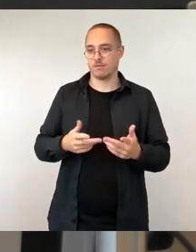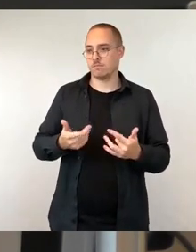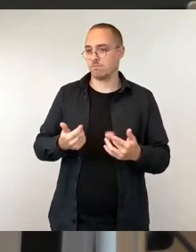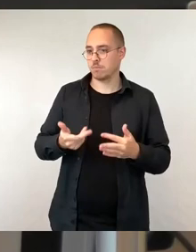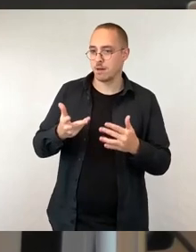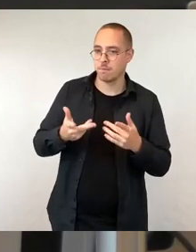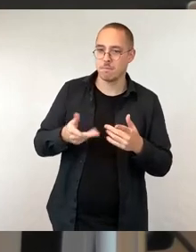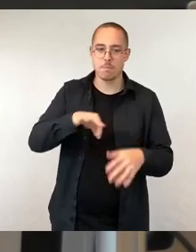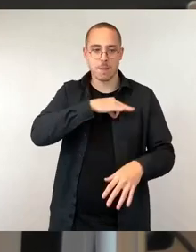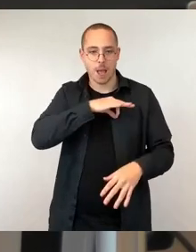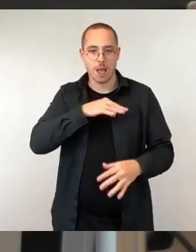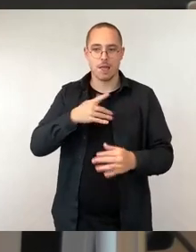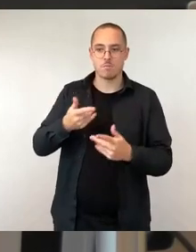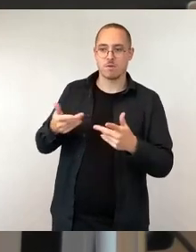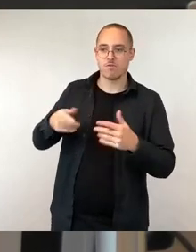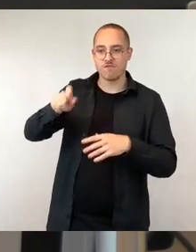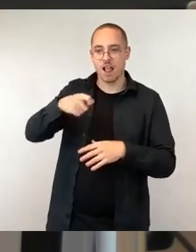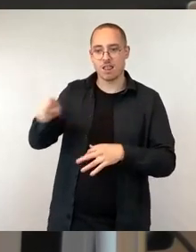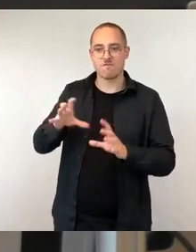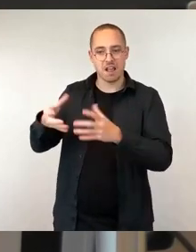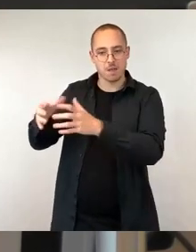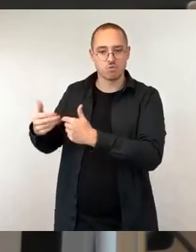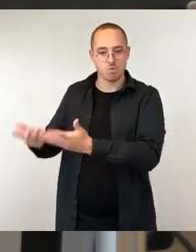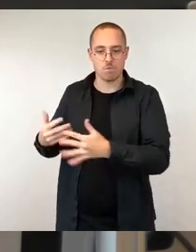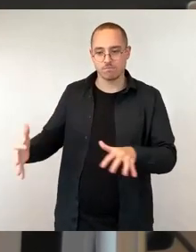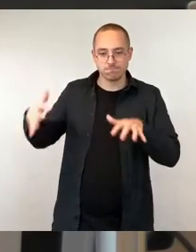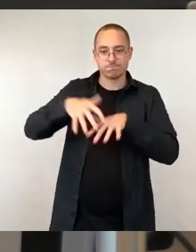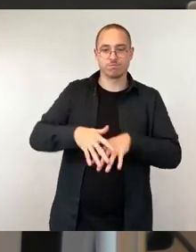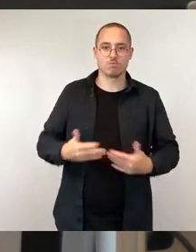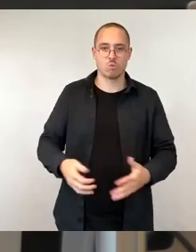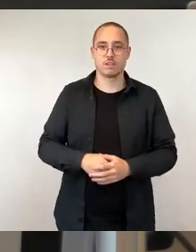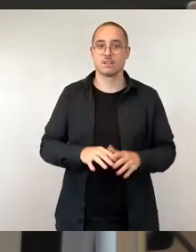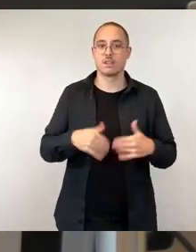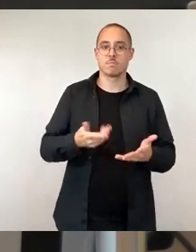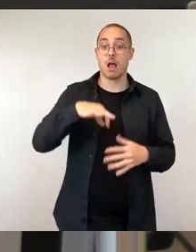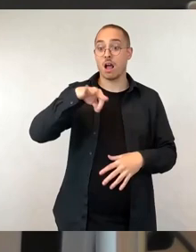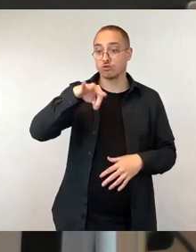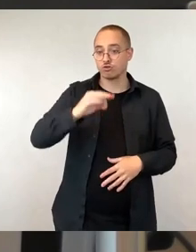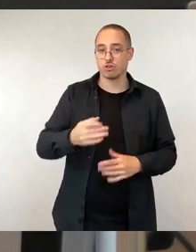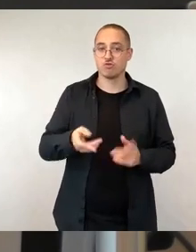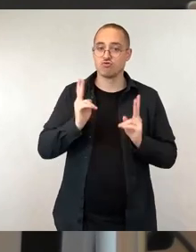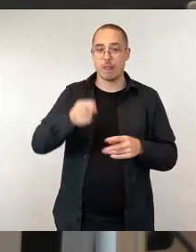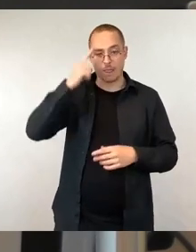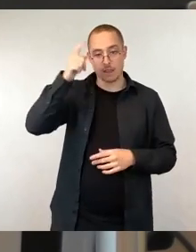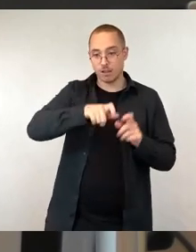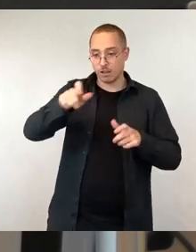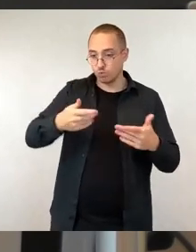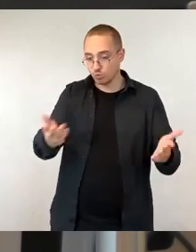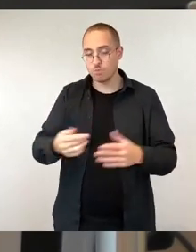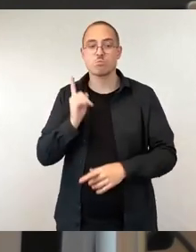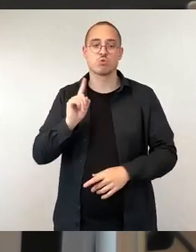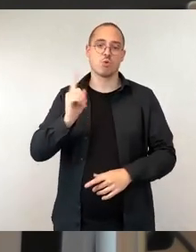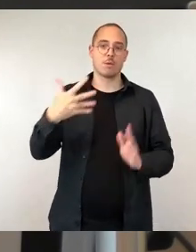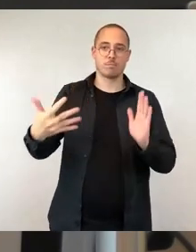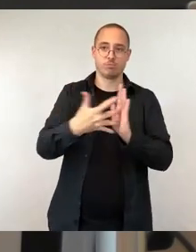Parteien konstituieren. Es gibt Einzelstadträte. Das muss tatsächlich, glaube ich, noch mal geprüft und auch diskutiert